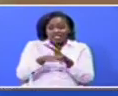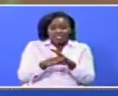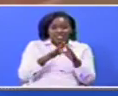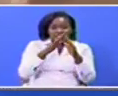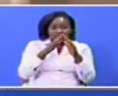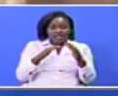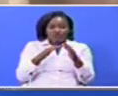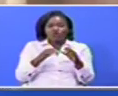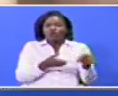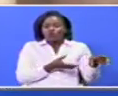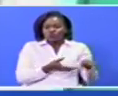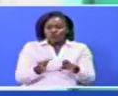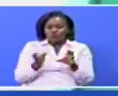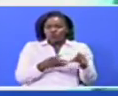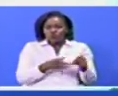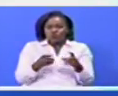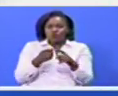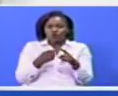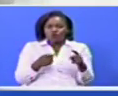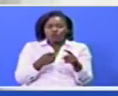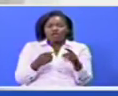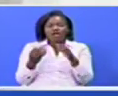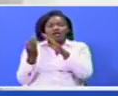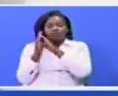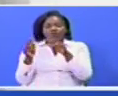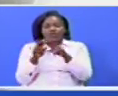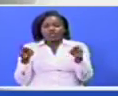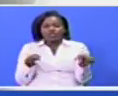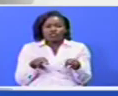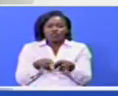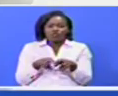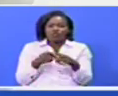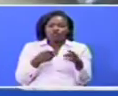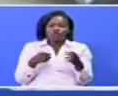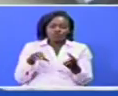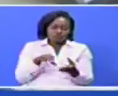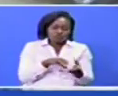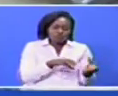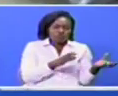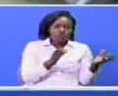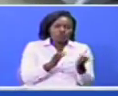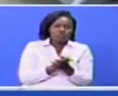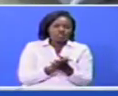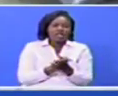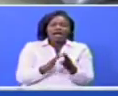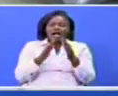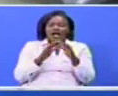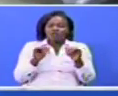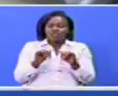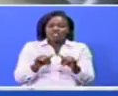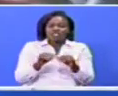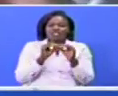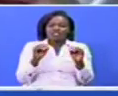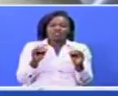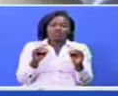maji yaliyotengeza mkondo hadi majumbani kutoka kwenye mitaro ya kupitisha maji. Manyumba ya kaliki. Wazee wengine hapa